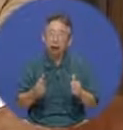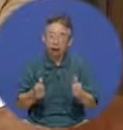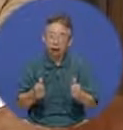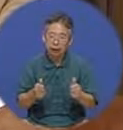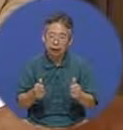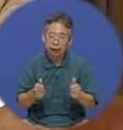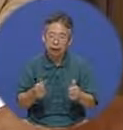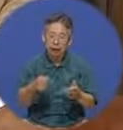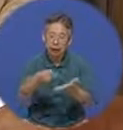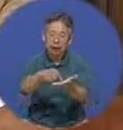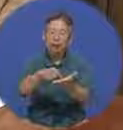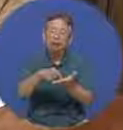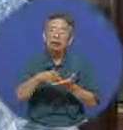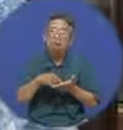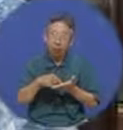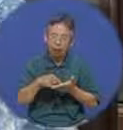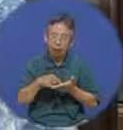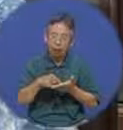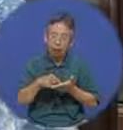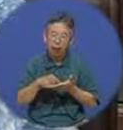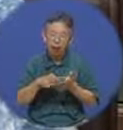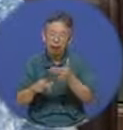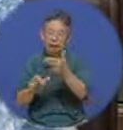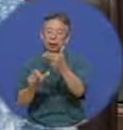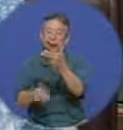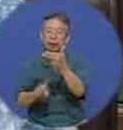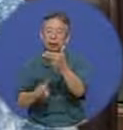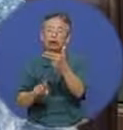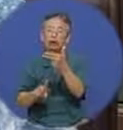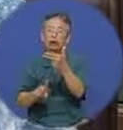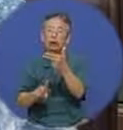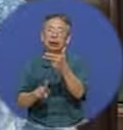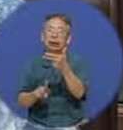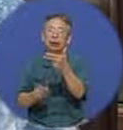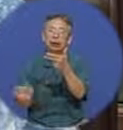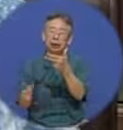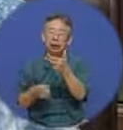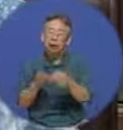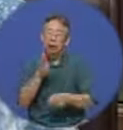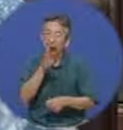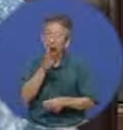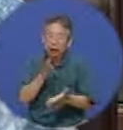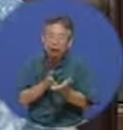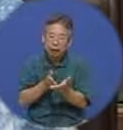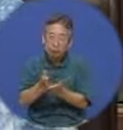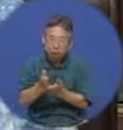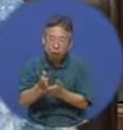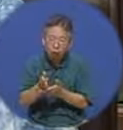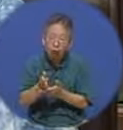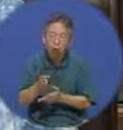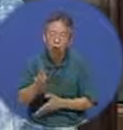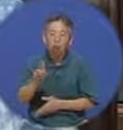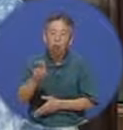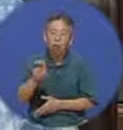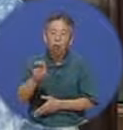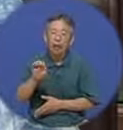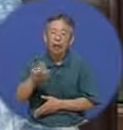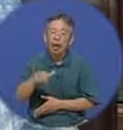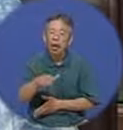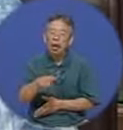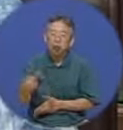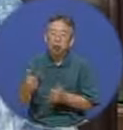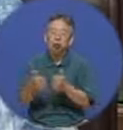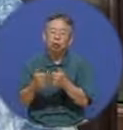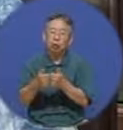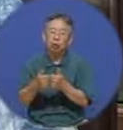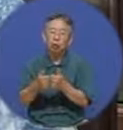クセスしていただいて、7月の17日からあの実は専門のウェブ相談員というのを雇って、それ